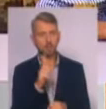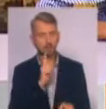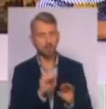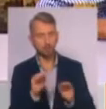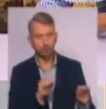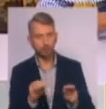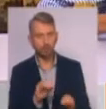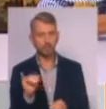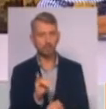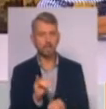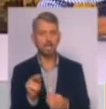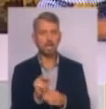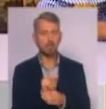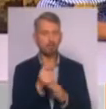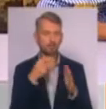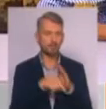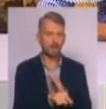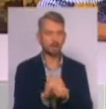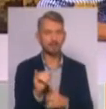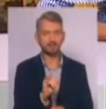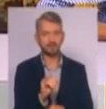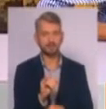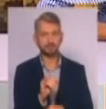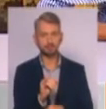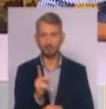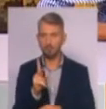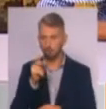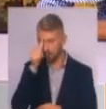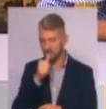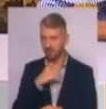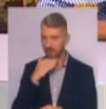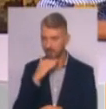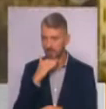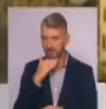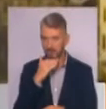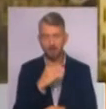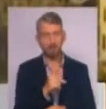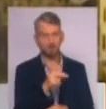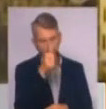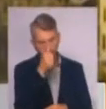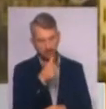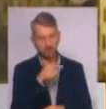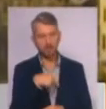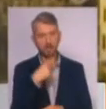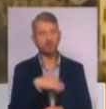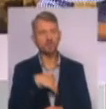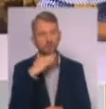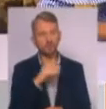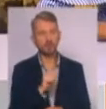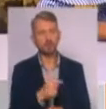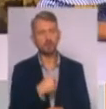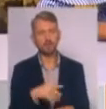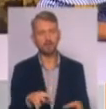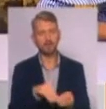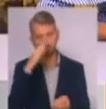благоустрою та з ремонту всередині. І півтора місяці вистачить для цього? Півтора місяця кажуть, що вистачить, але я з